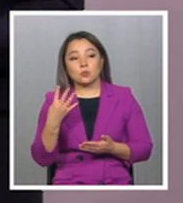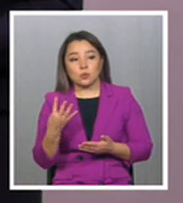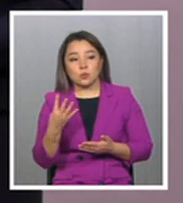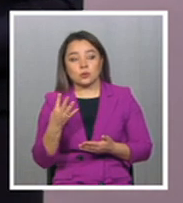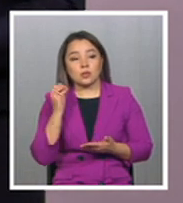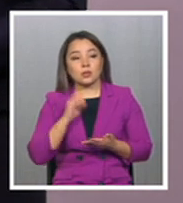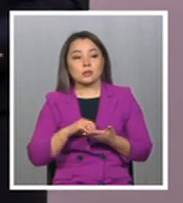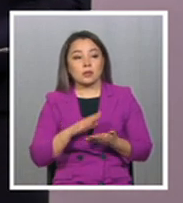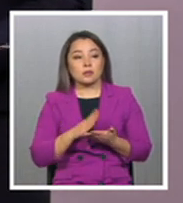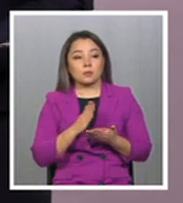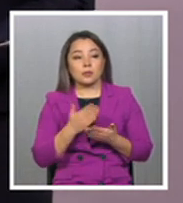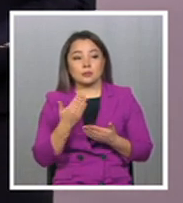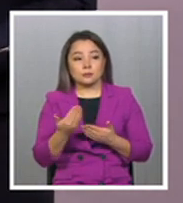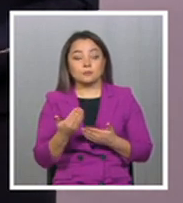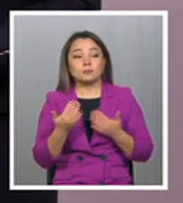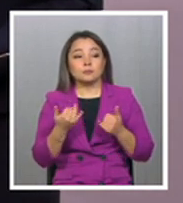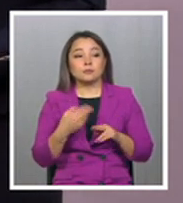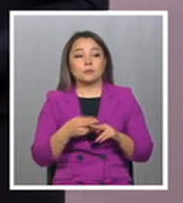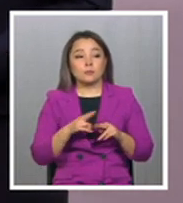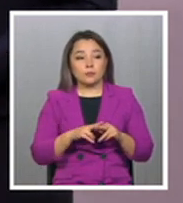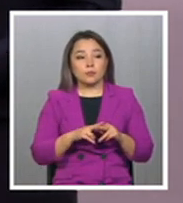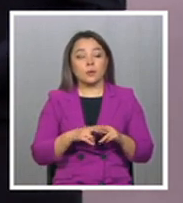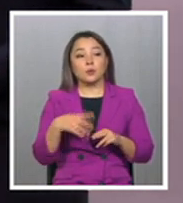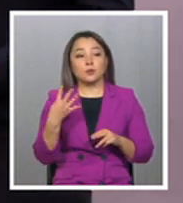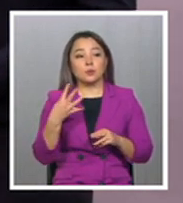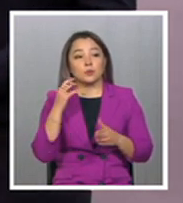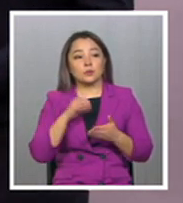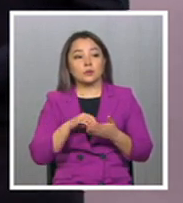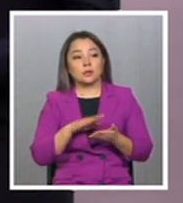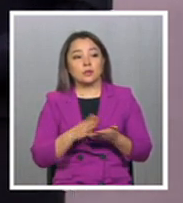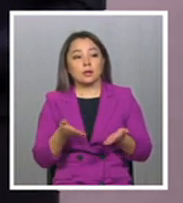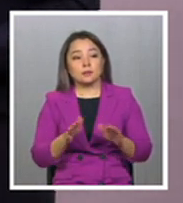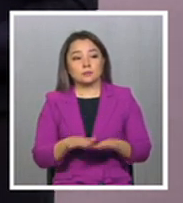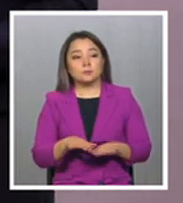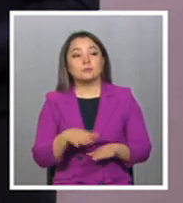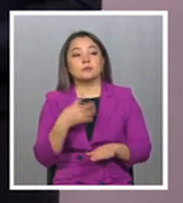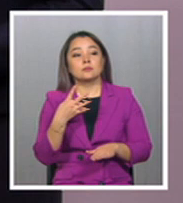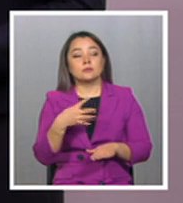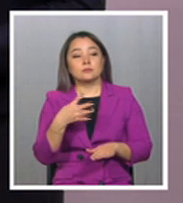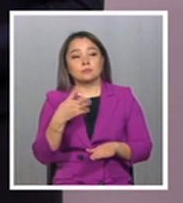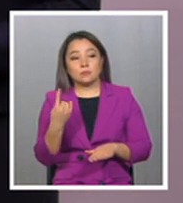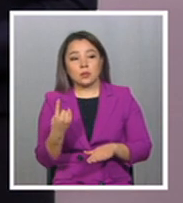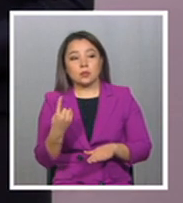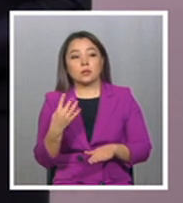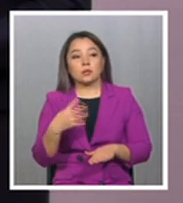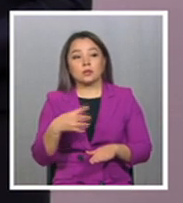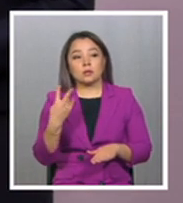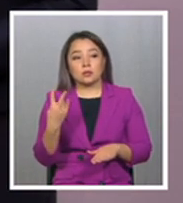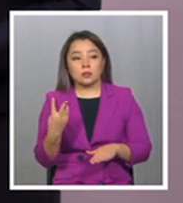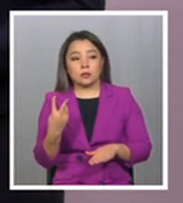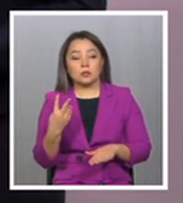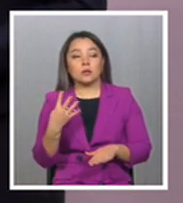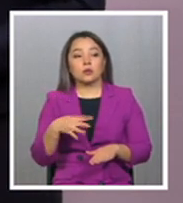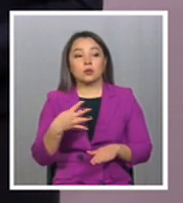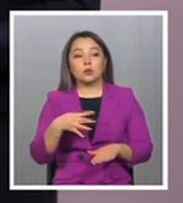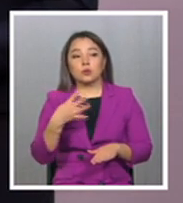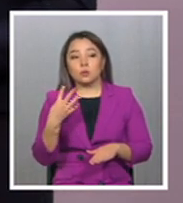34 сандары. Енді бізде 4 цифры қалды. 41,